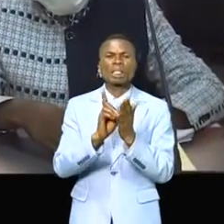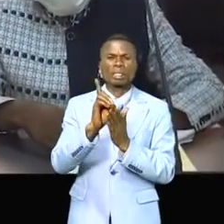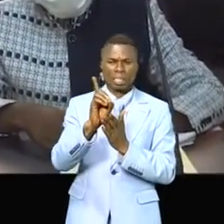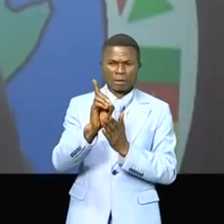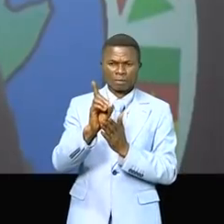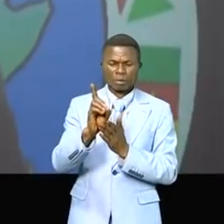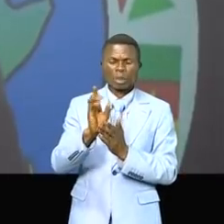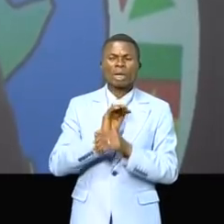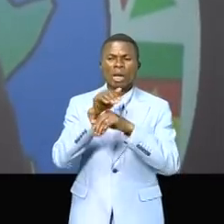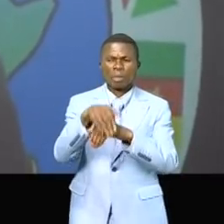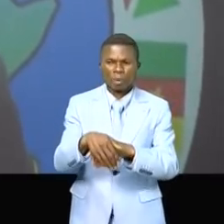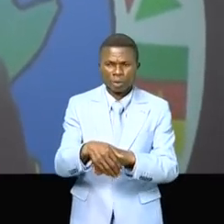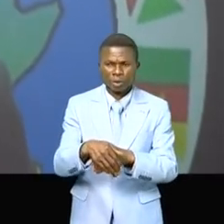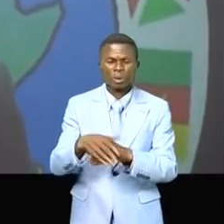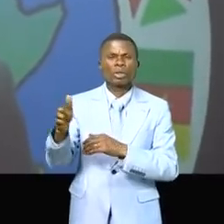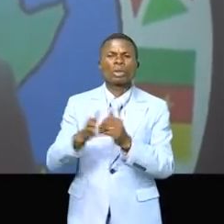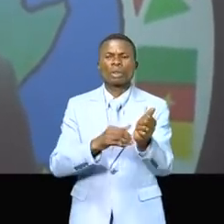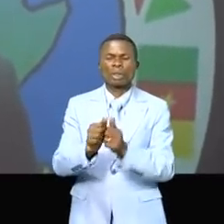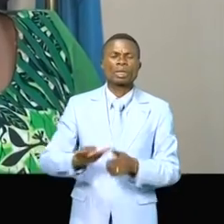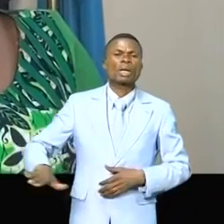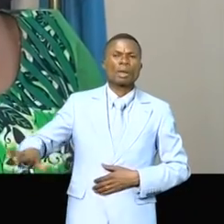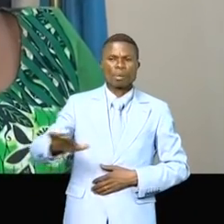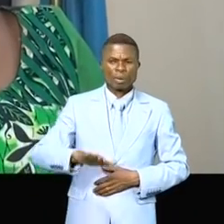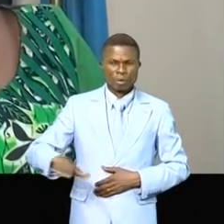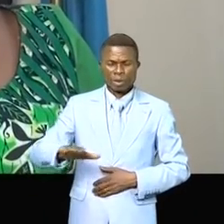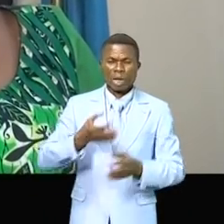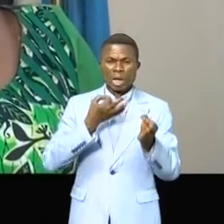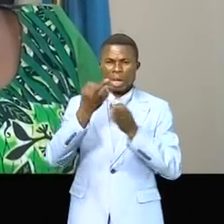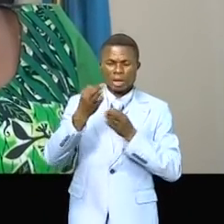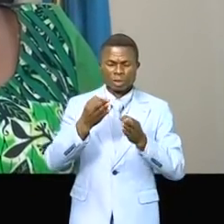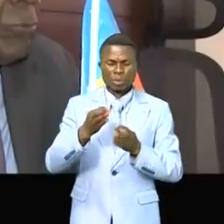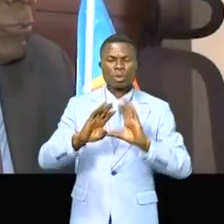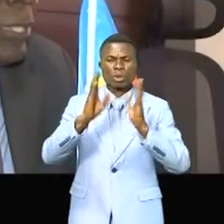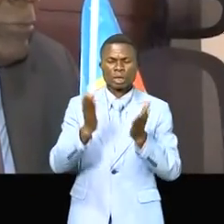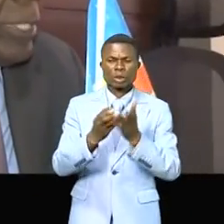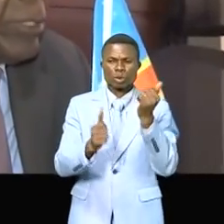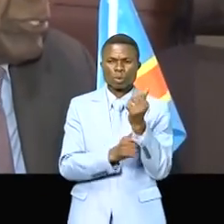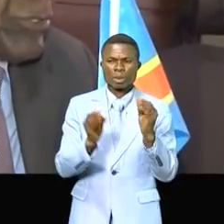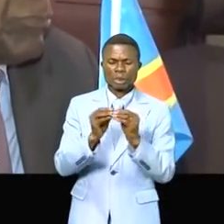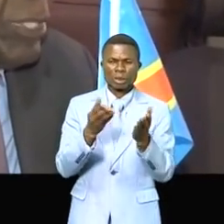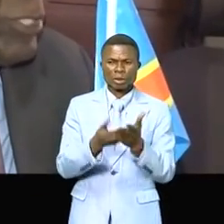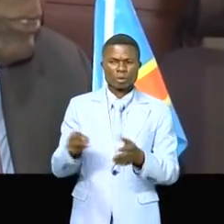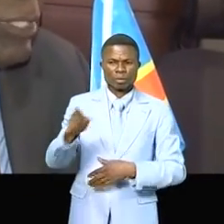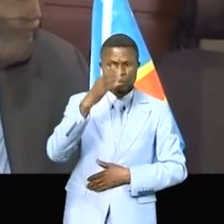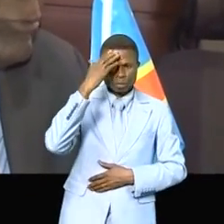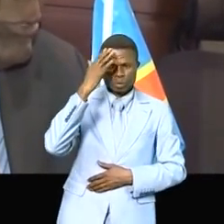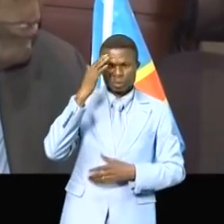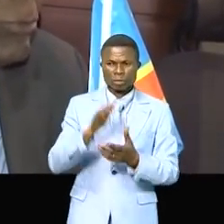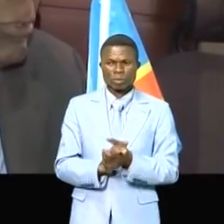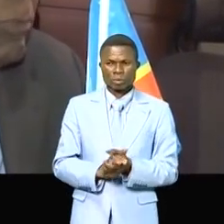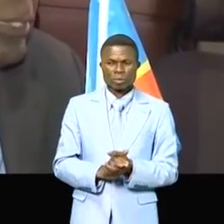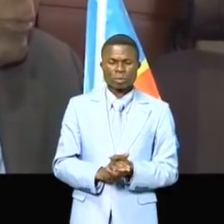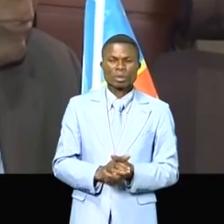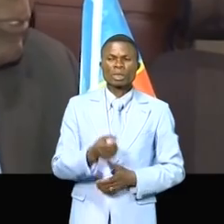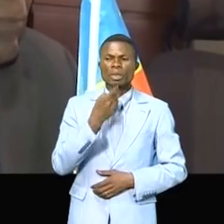et participent à la déstabilisation des nations, ont martelé les participants. Vous le savez, connaissant bien la géographie de